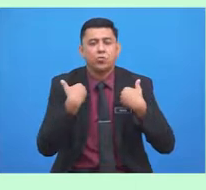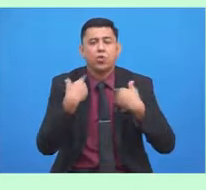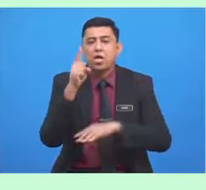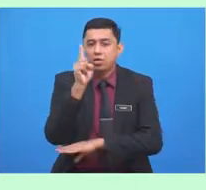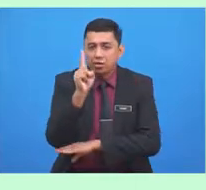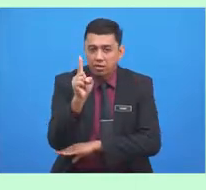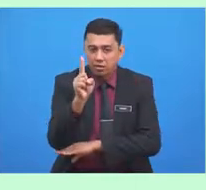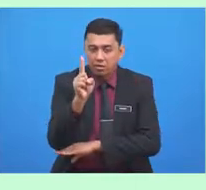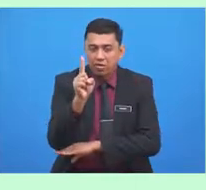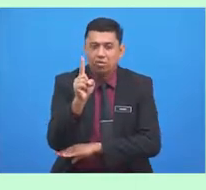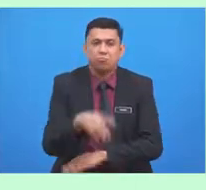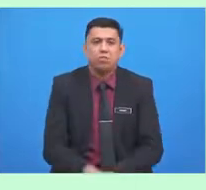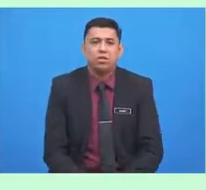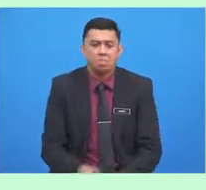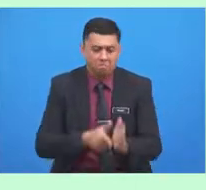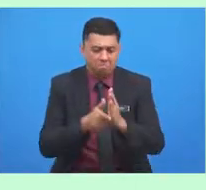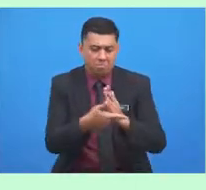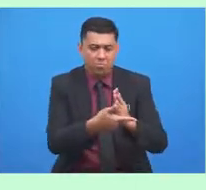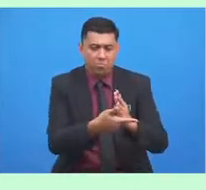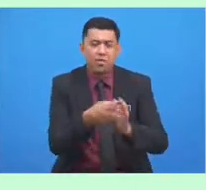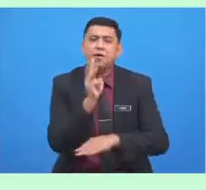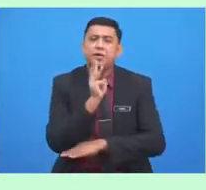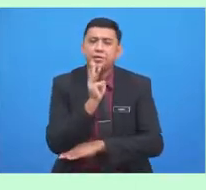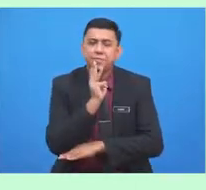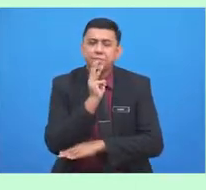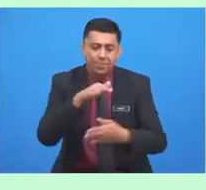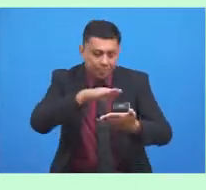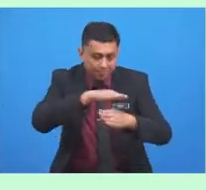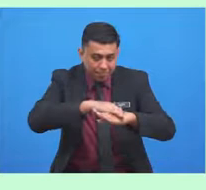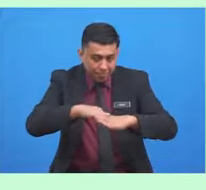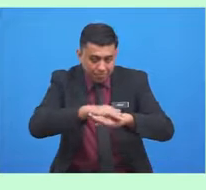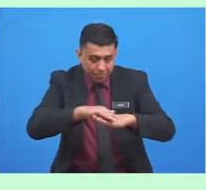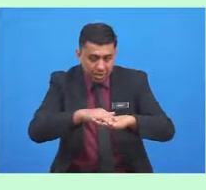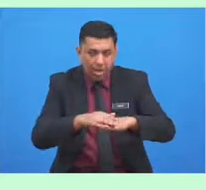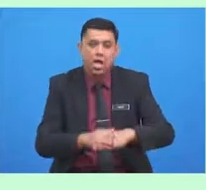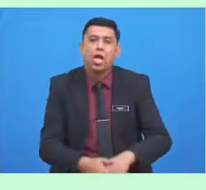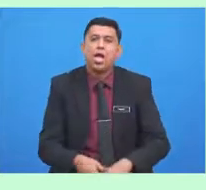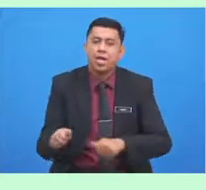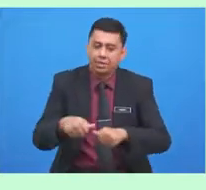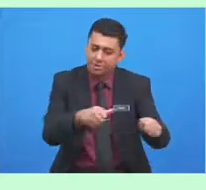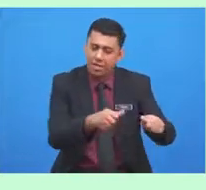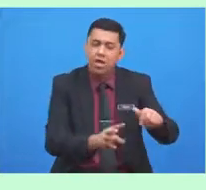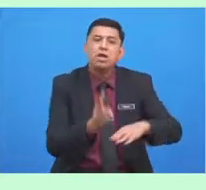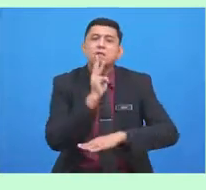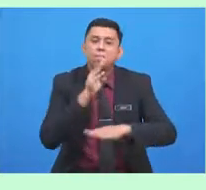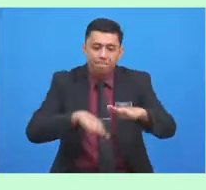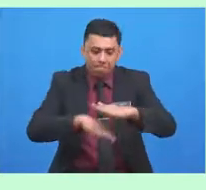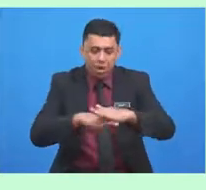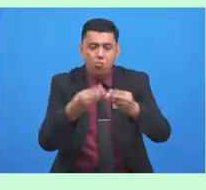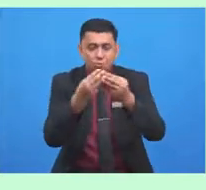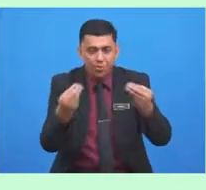1. Larian air permukaan, 2. Aliran air bawah tanah, 3. Alir